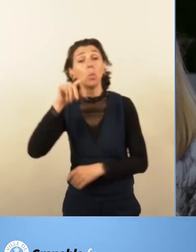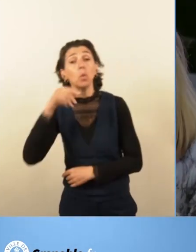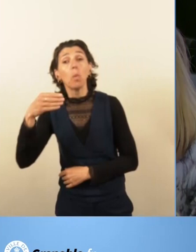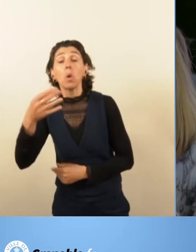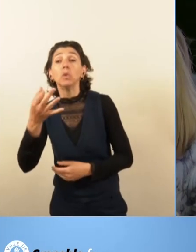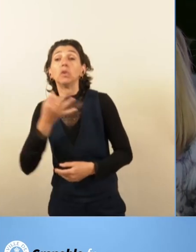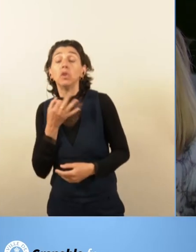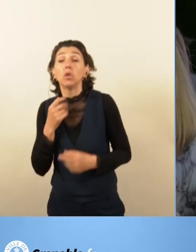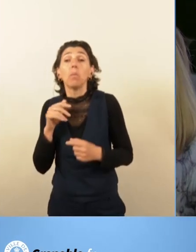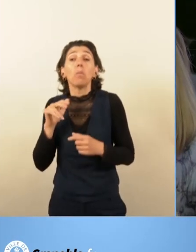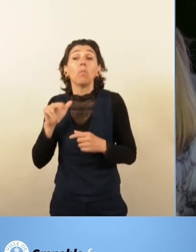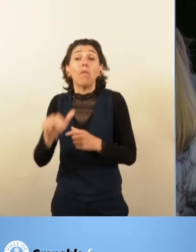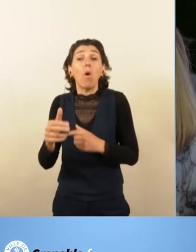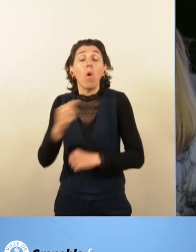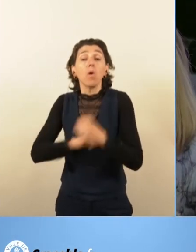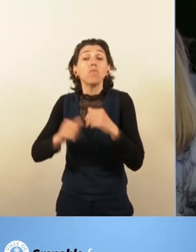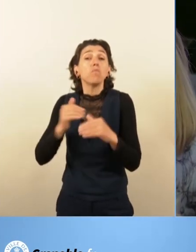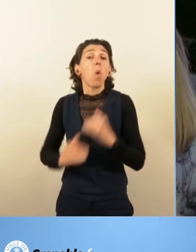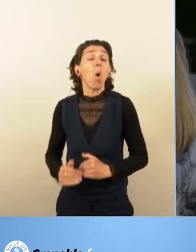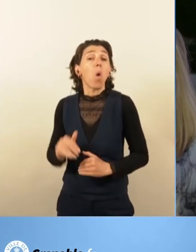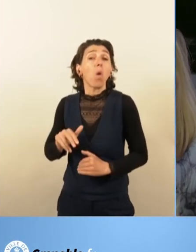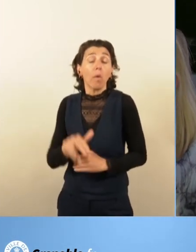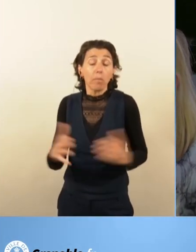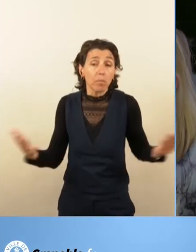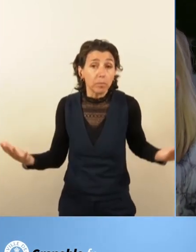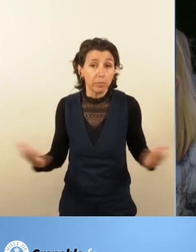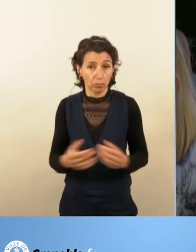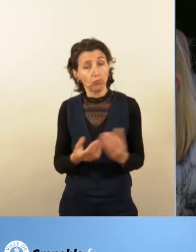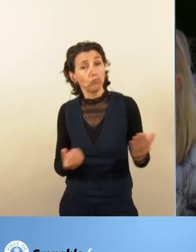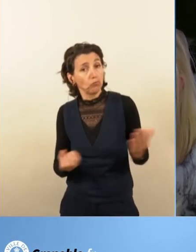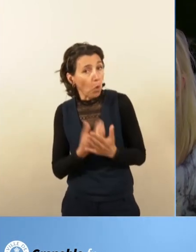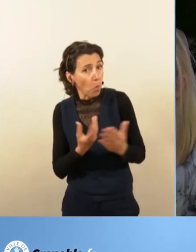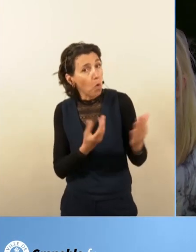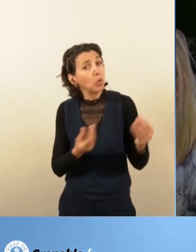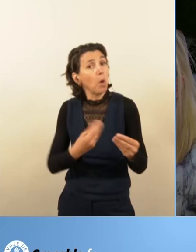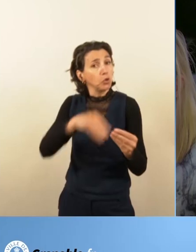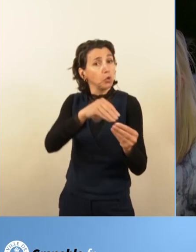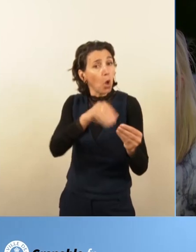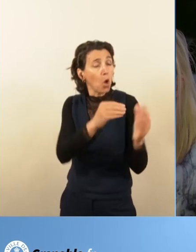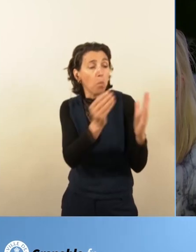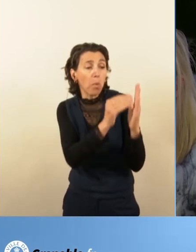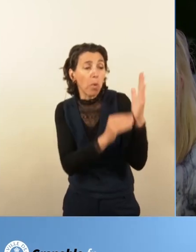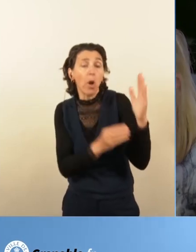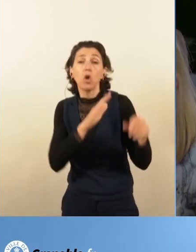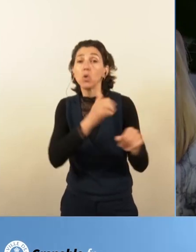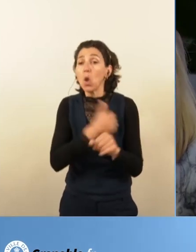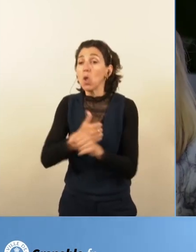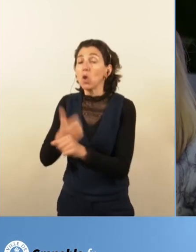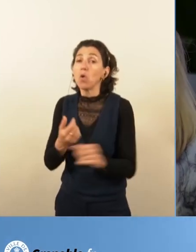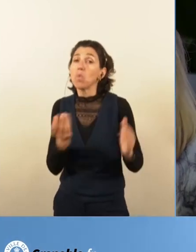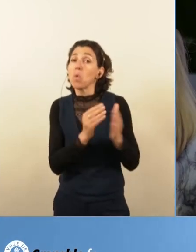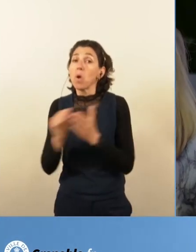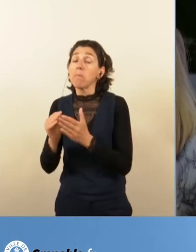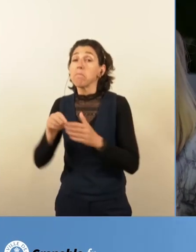il y a déjà des éléments qui sont qui sont introduits dans ce plan par des mesures annuelles mais le plan